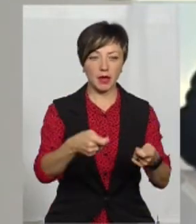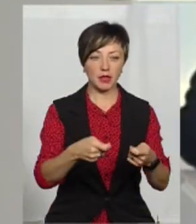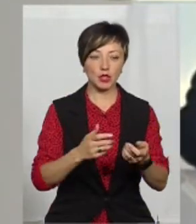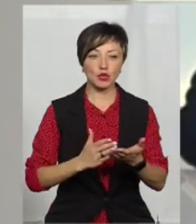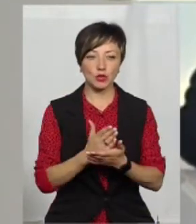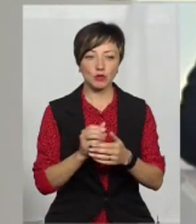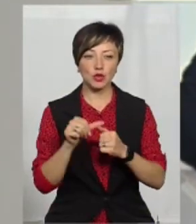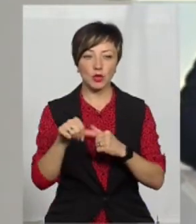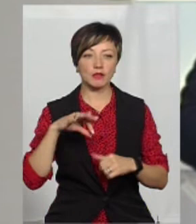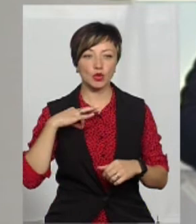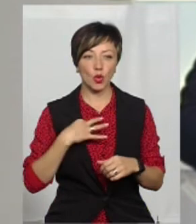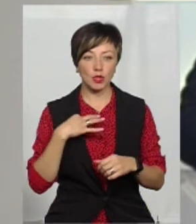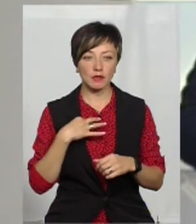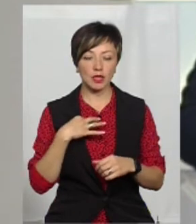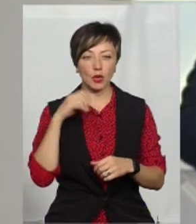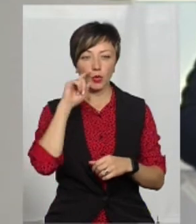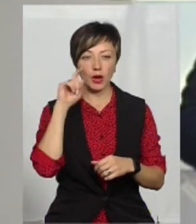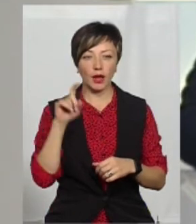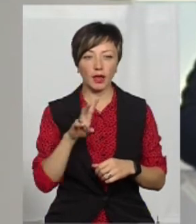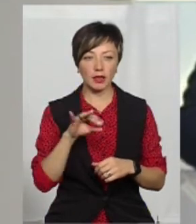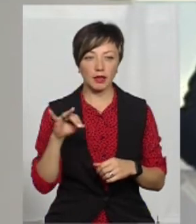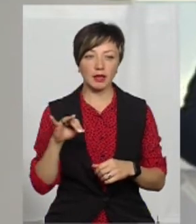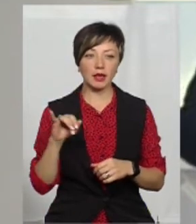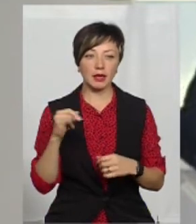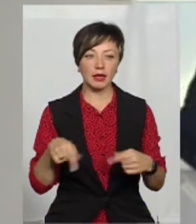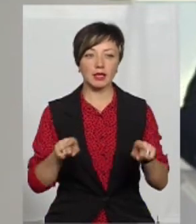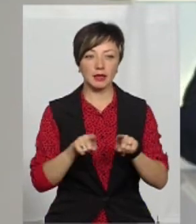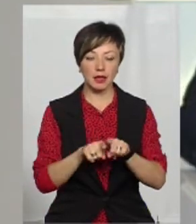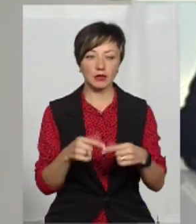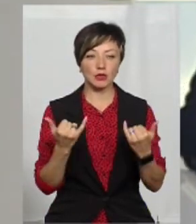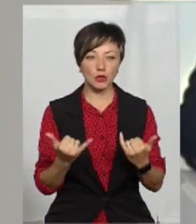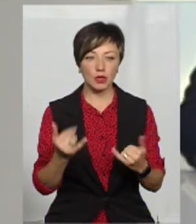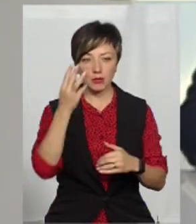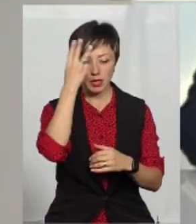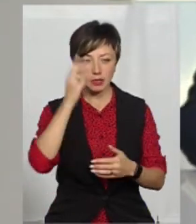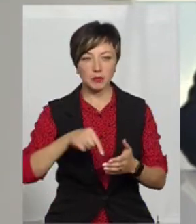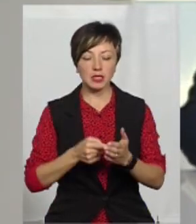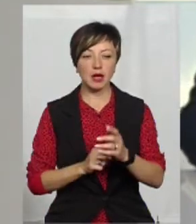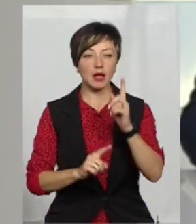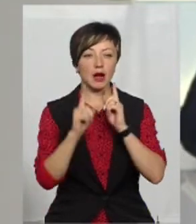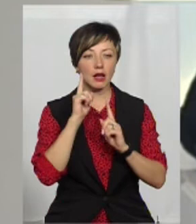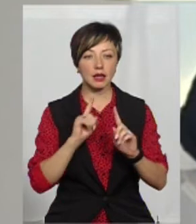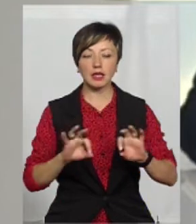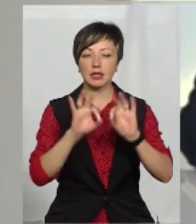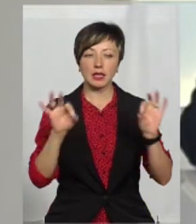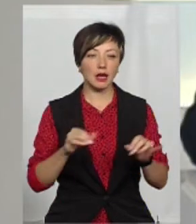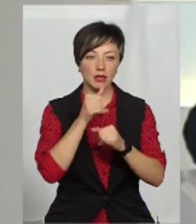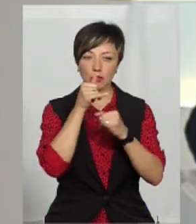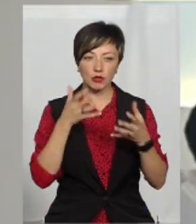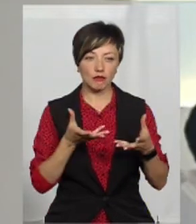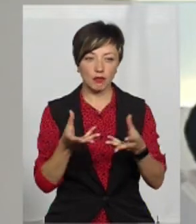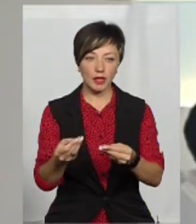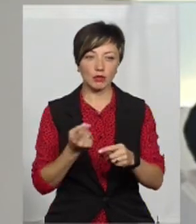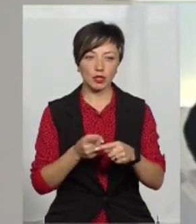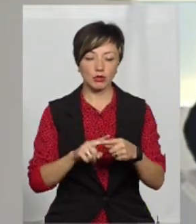службі зовнішньої розвідки України. І таким чином сьогодні Хмельницька міська рада ніяк не може впливати